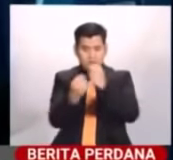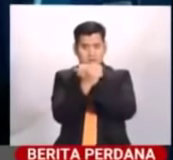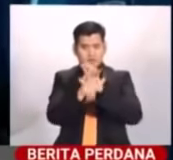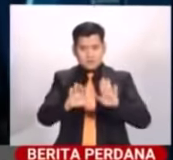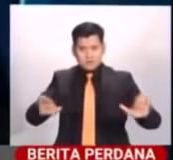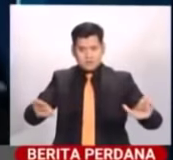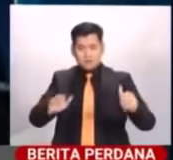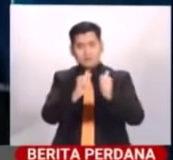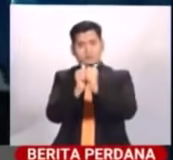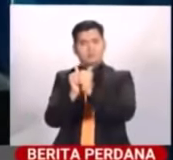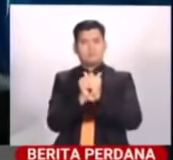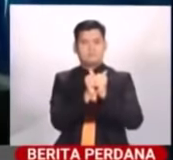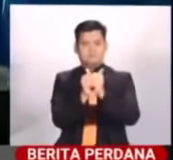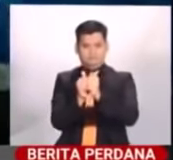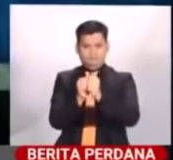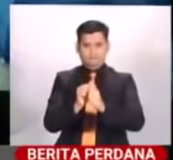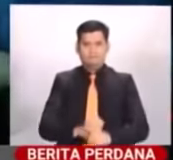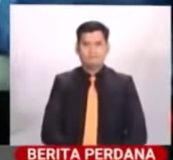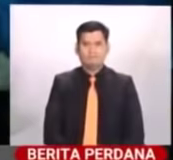bersama.